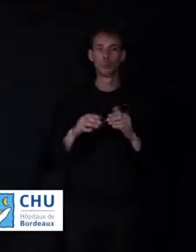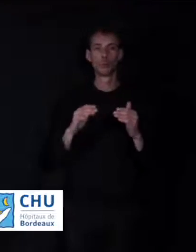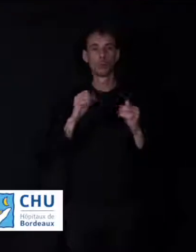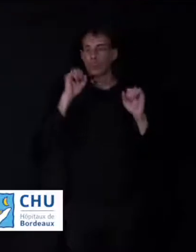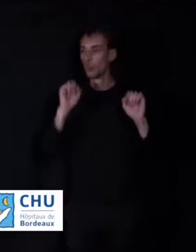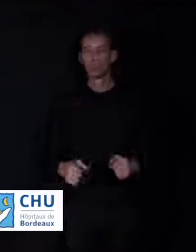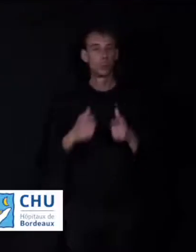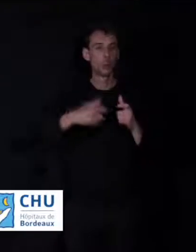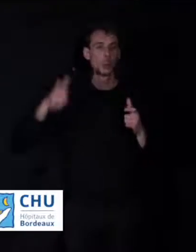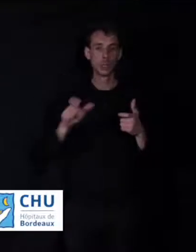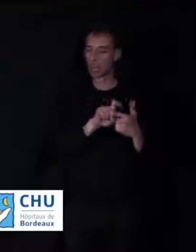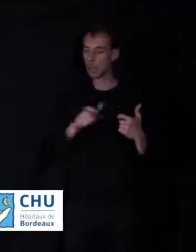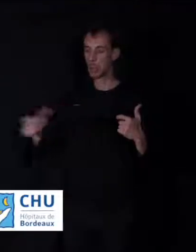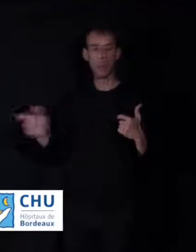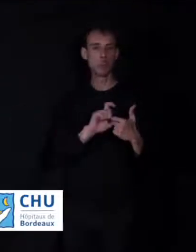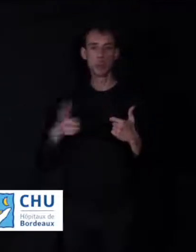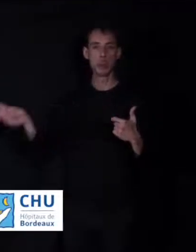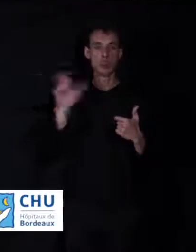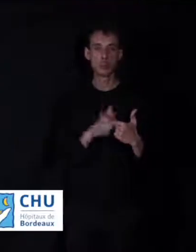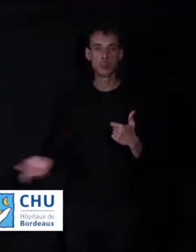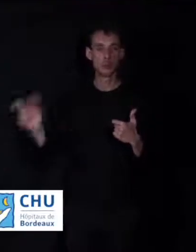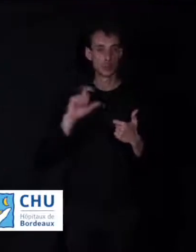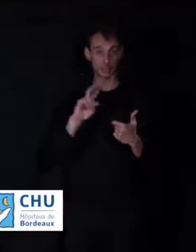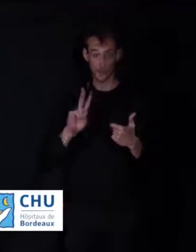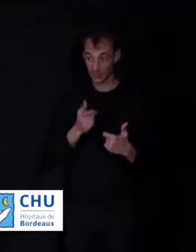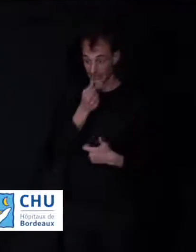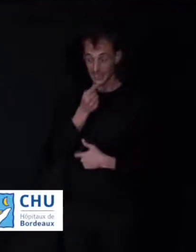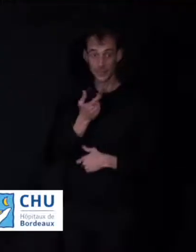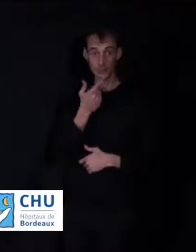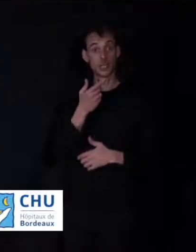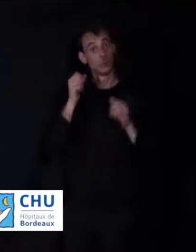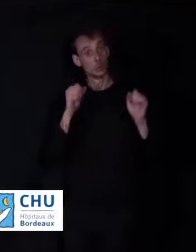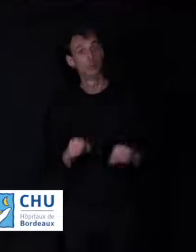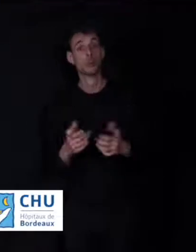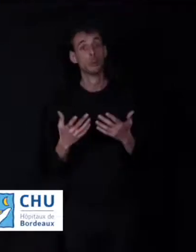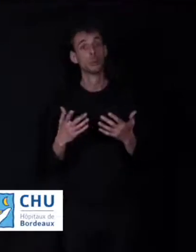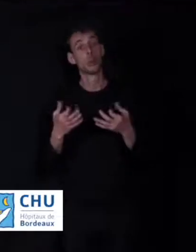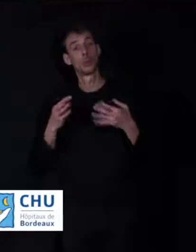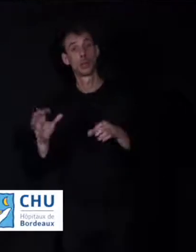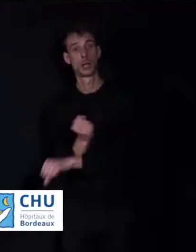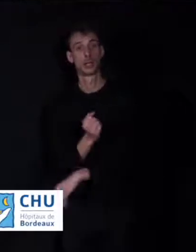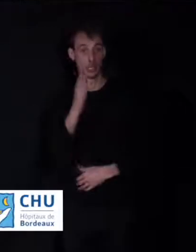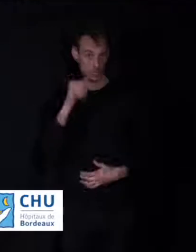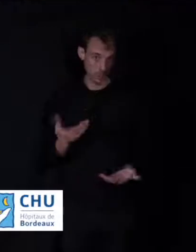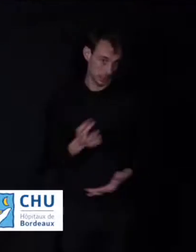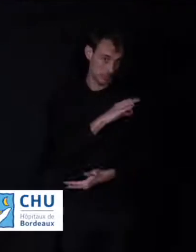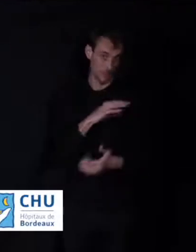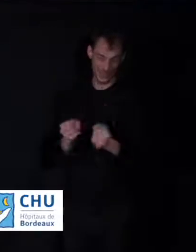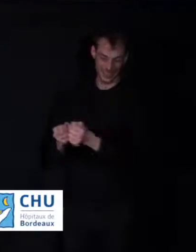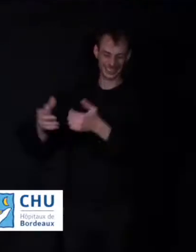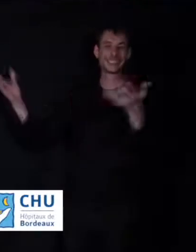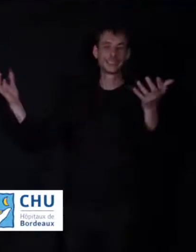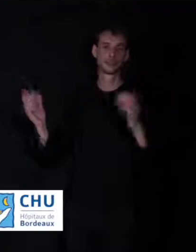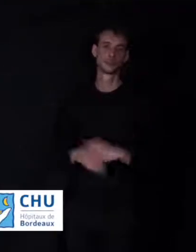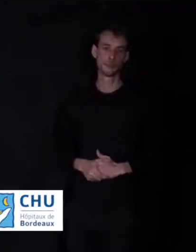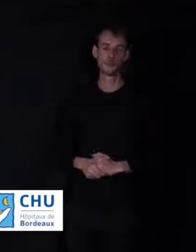réalisable et en grande quantité. Donc, on gagne du temps. C'est pour ça que ces vaccins sont les plus avancés dans le développement clinique. Alors,